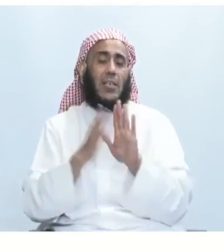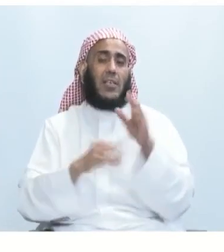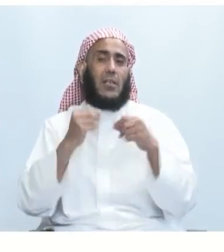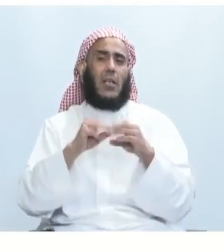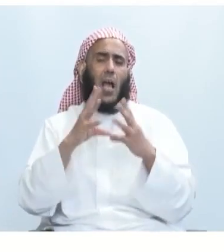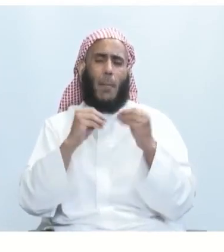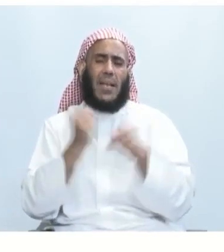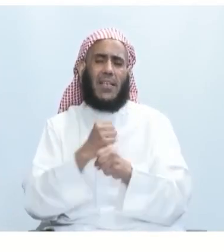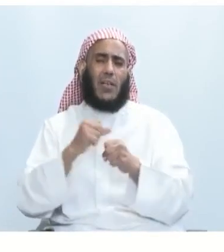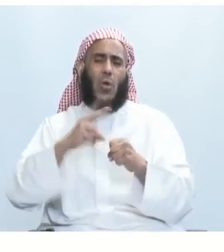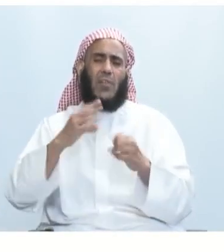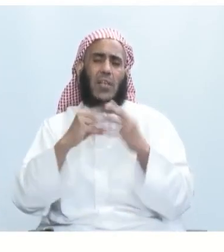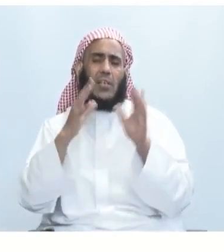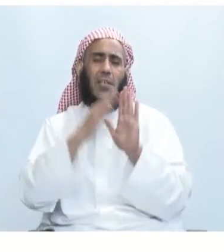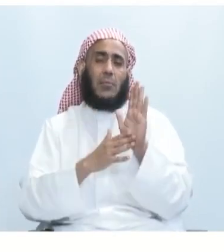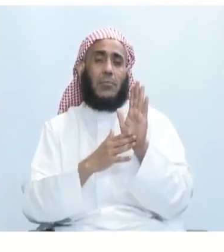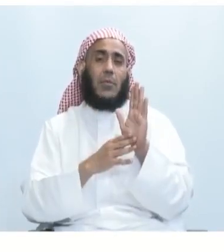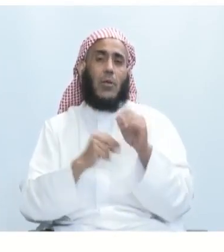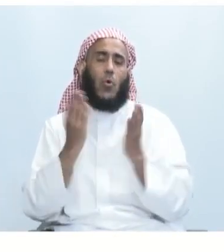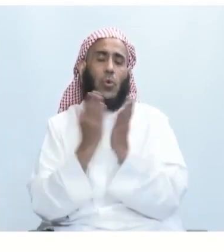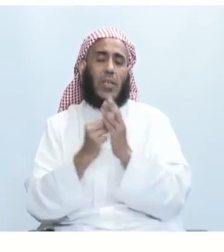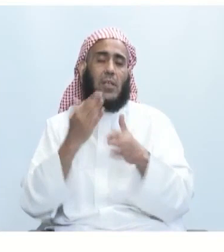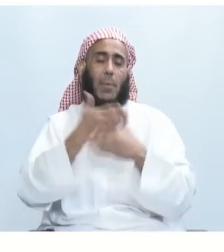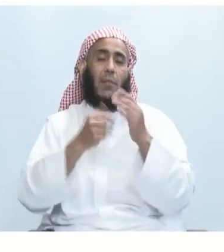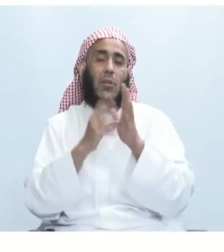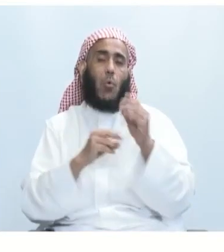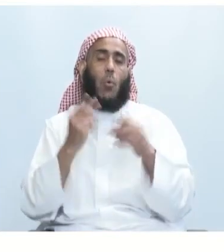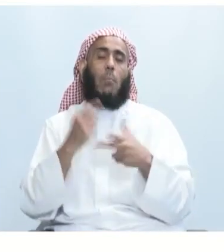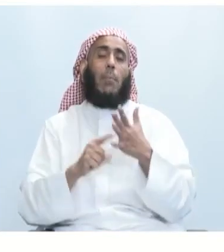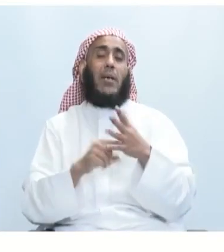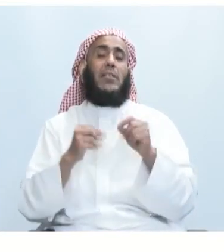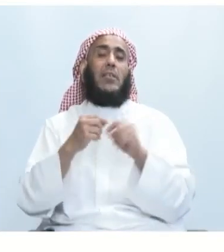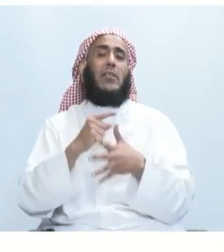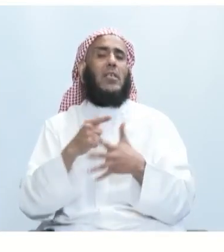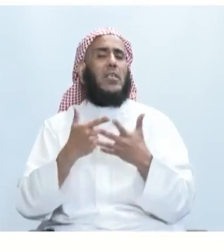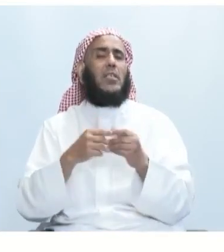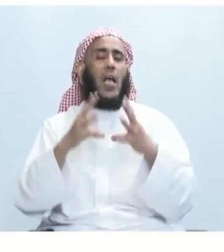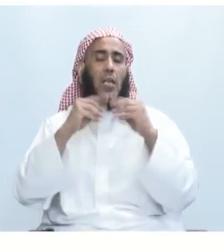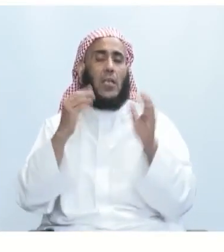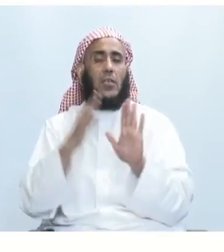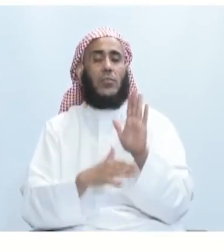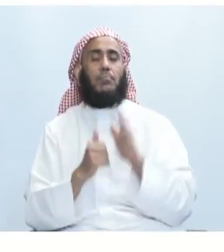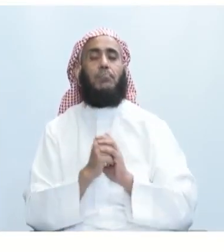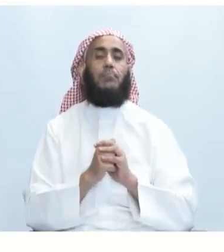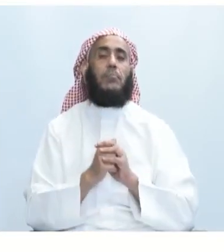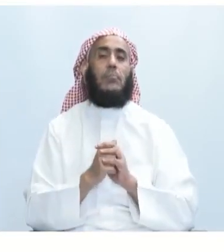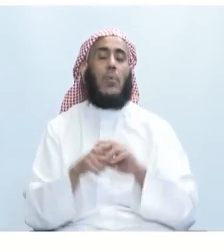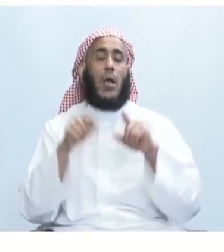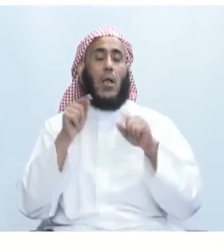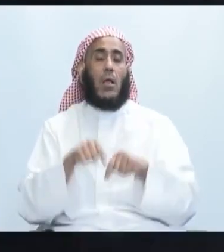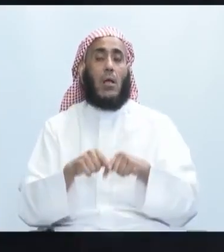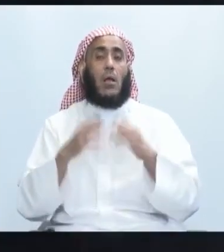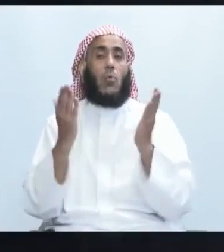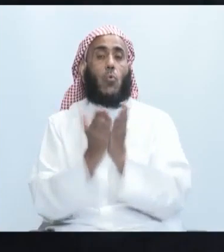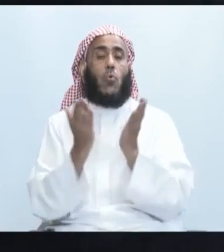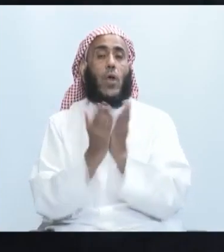عمليه التحليل وكيفيه تحليل النص الادبي ودراسه البناء الفني ومبادئ تحليل النص مبادئ تحليل النص هذا ما اردنا ان